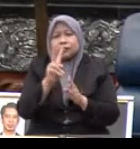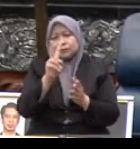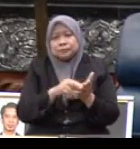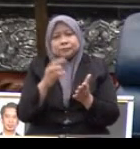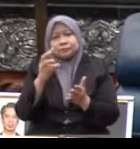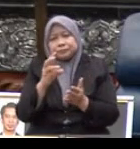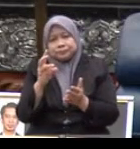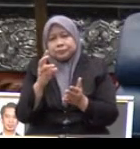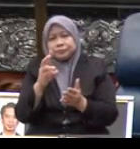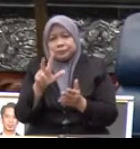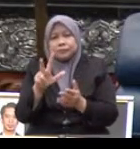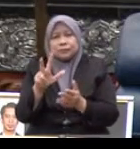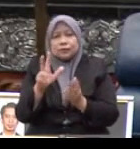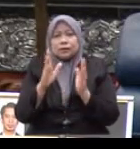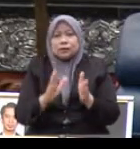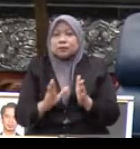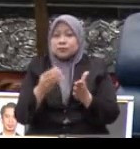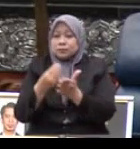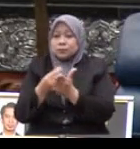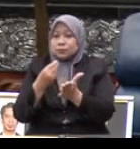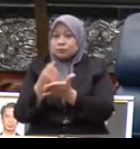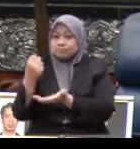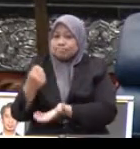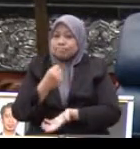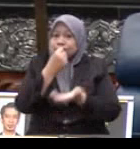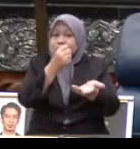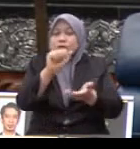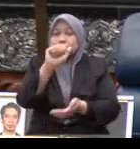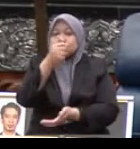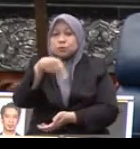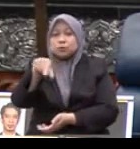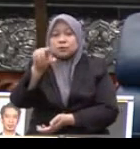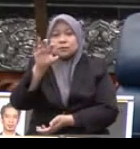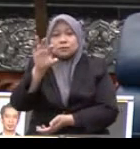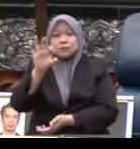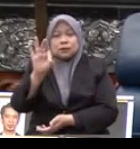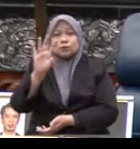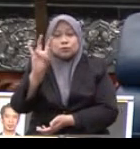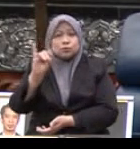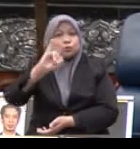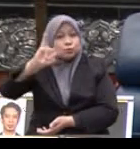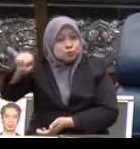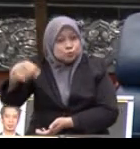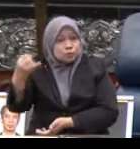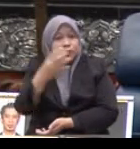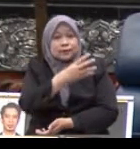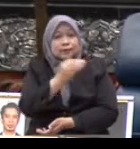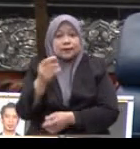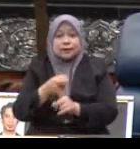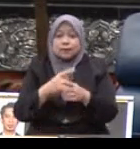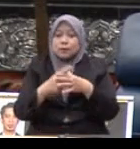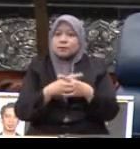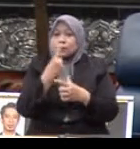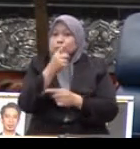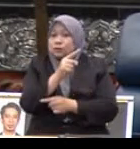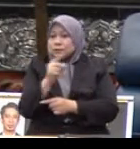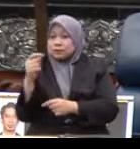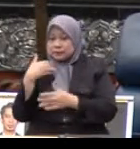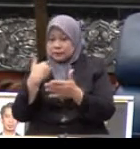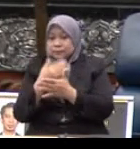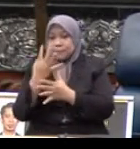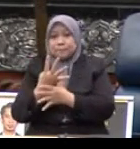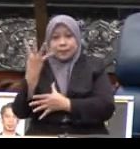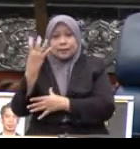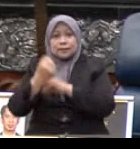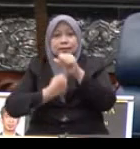pelatih bagi skim ini dengan bantuan keuangan sebanyak 10.97 juta manakala dari Januari hingga April tahun